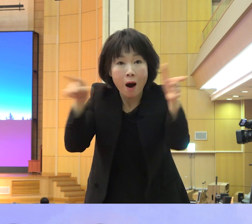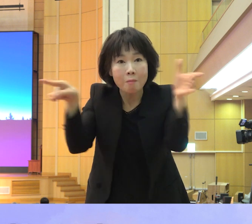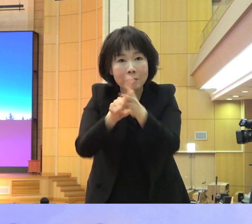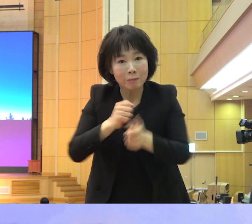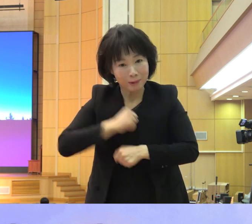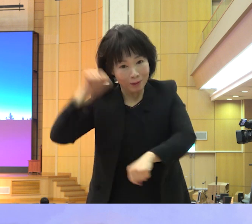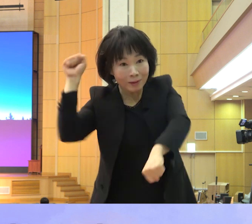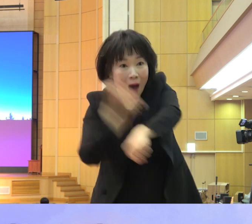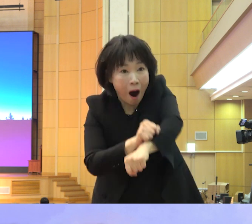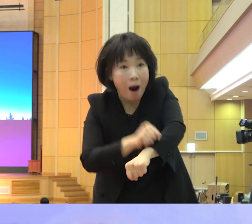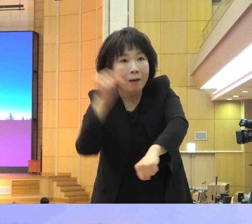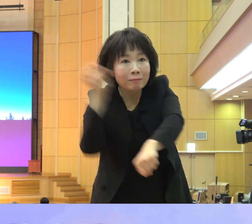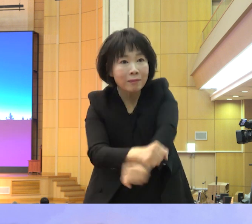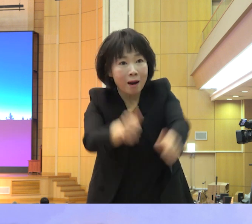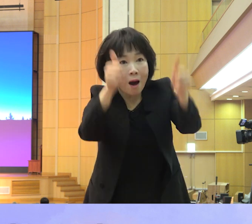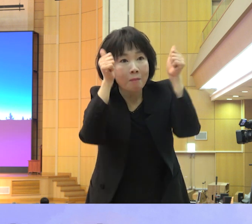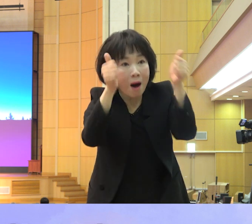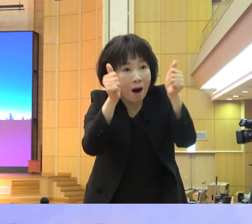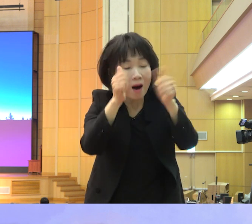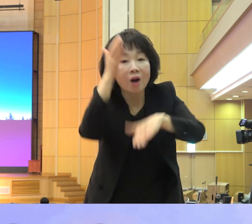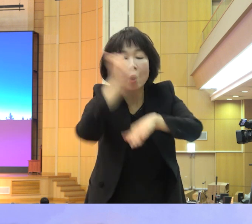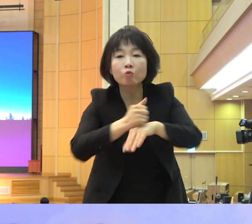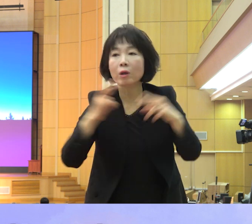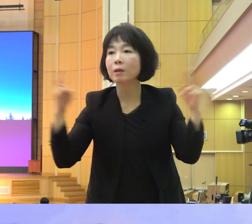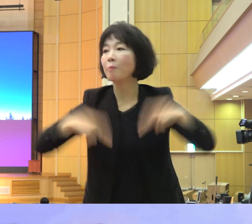이렇게 큰 복을 받았습니다.